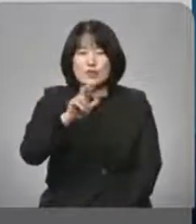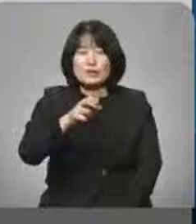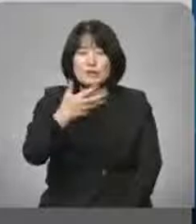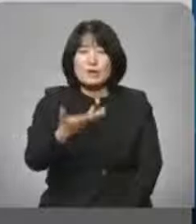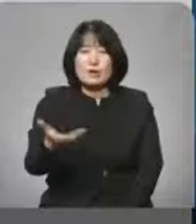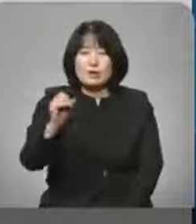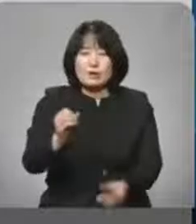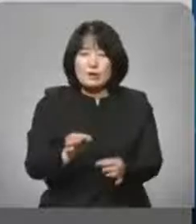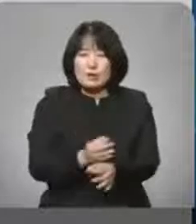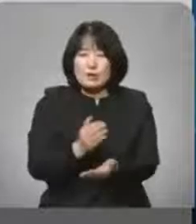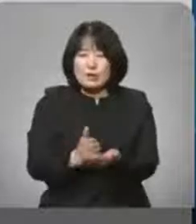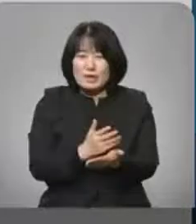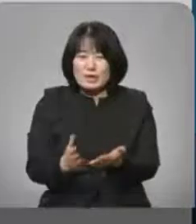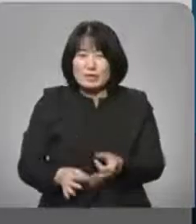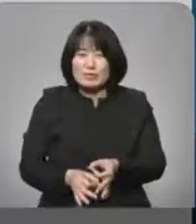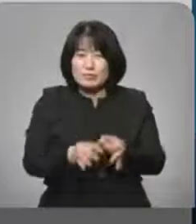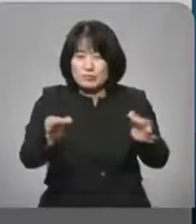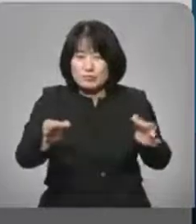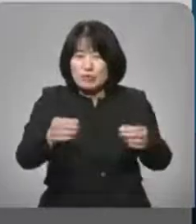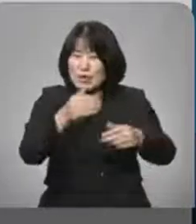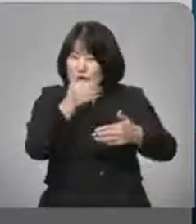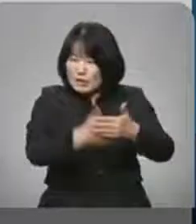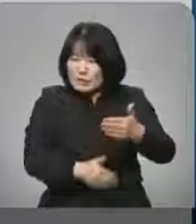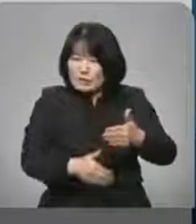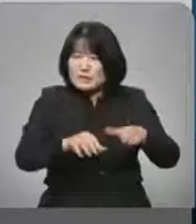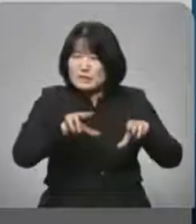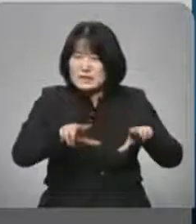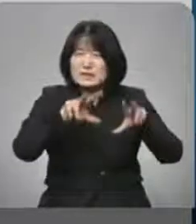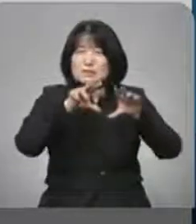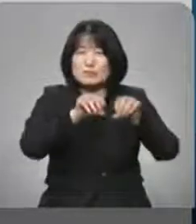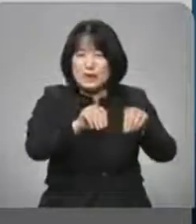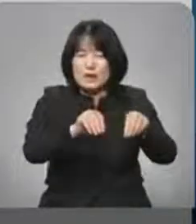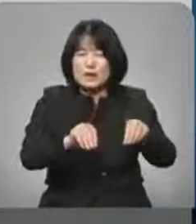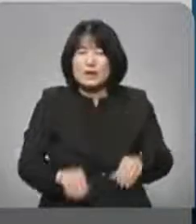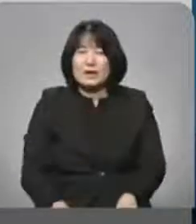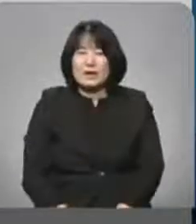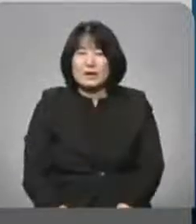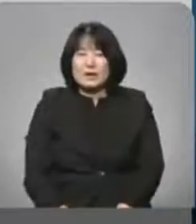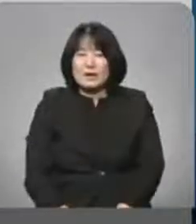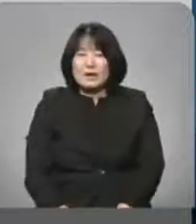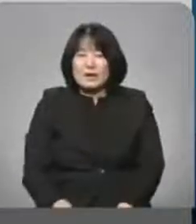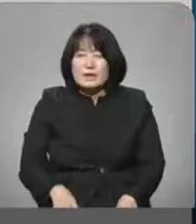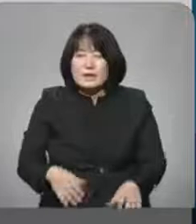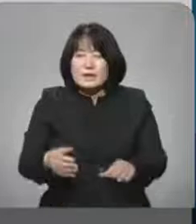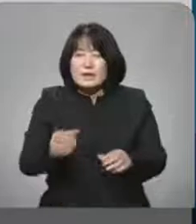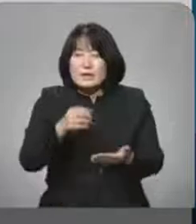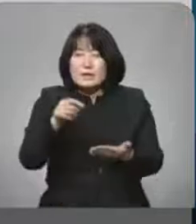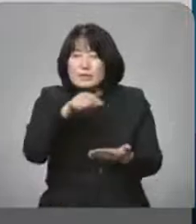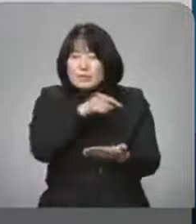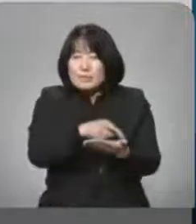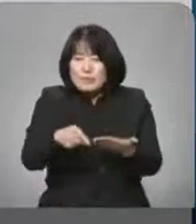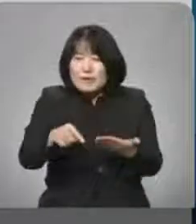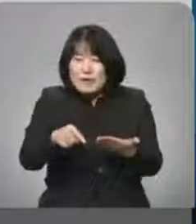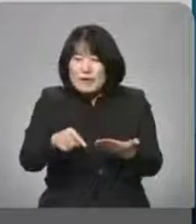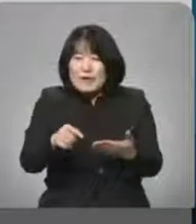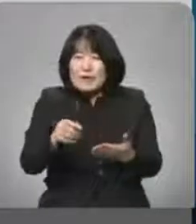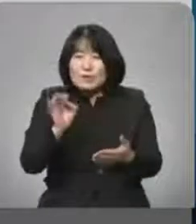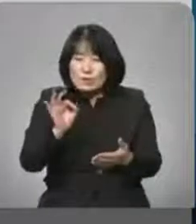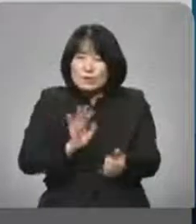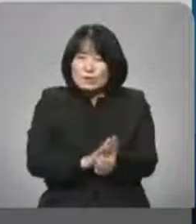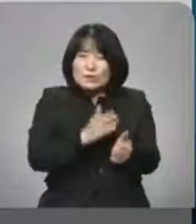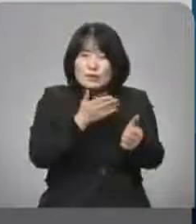나머지는 중단된 상태입니다 정부가 산불 피해 주민에게 준 재난지원금 300여억원에 대해